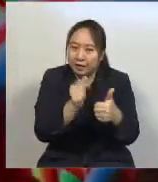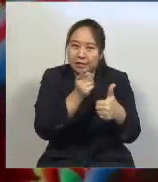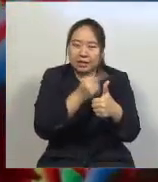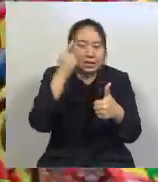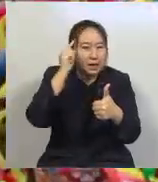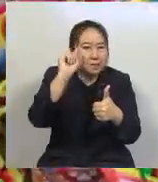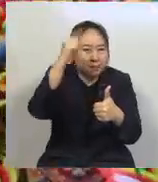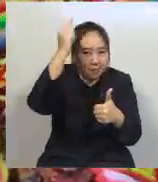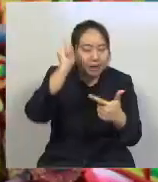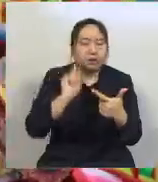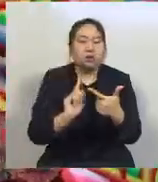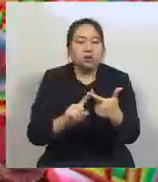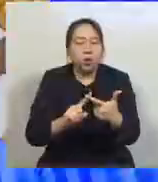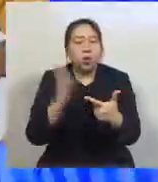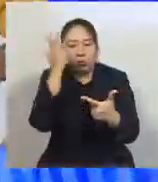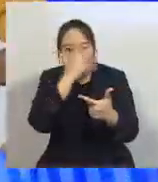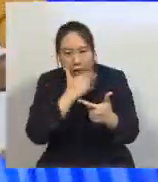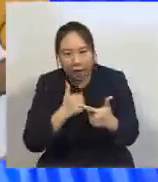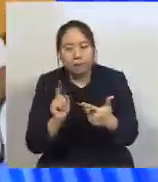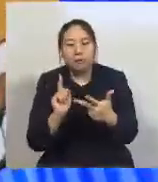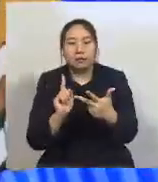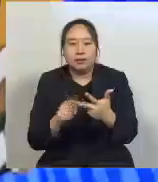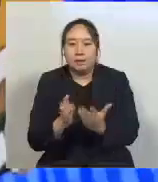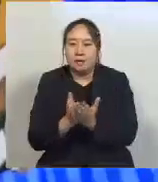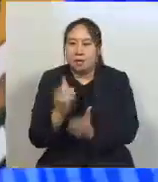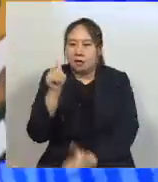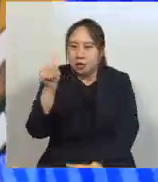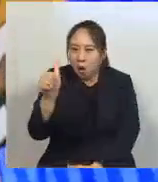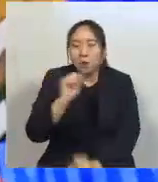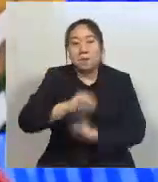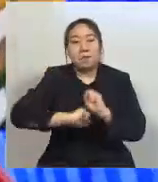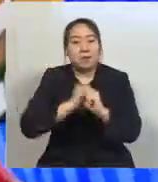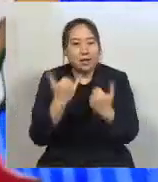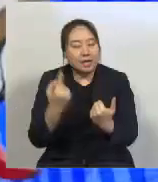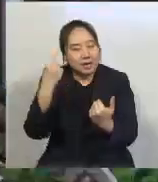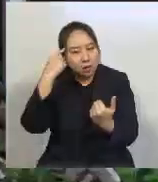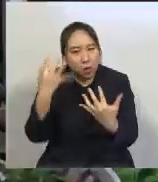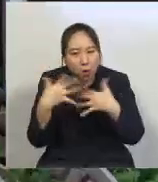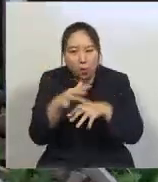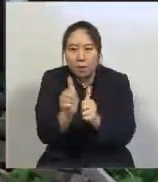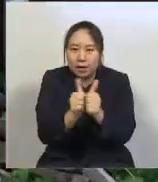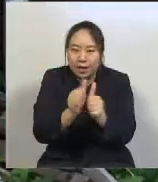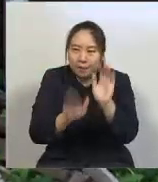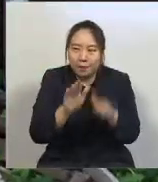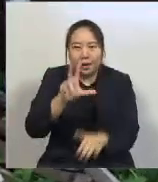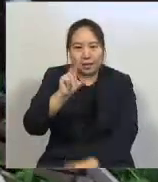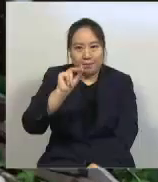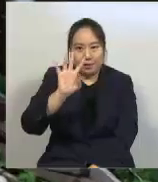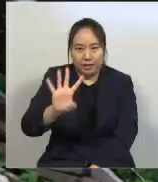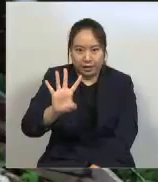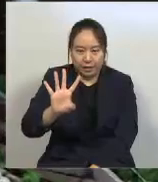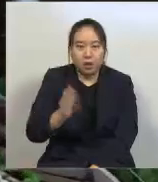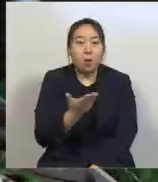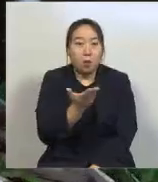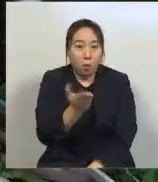เภทสวยงามและประเภทเรือยอดโดยในปีนี้น่าจะมีเรือเข้าร่วมงานจำนวนไม่ต่ำกว่า34ลำจึงขอ